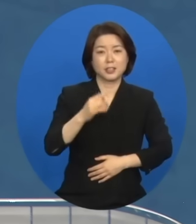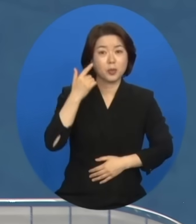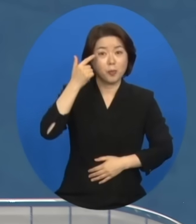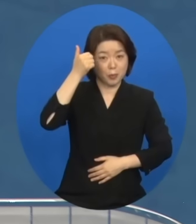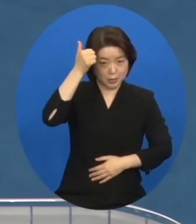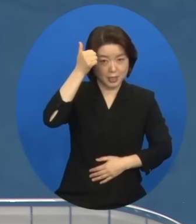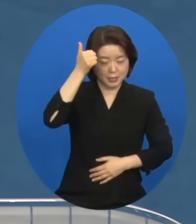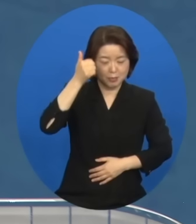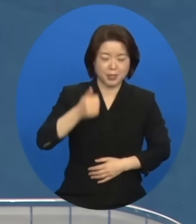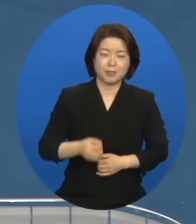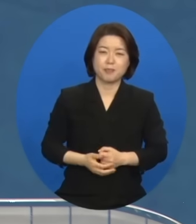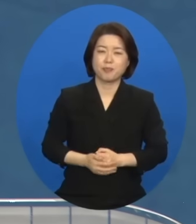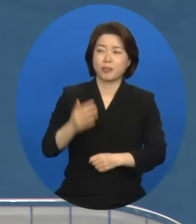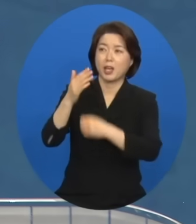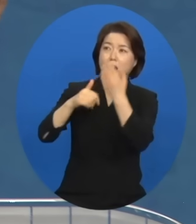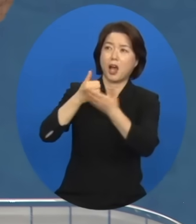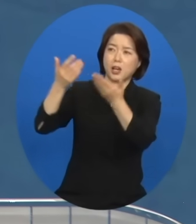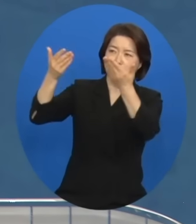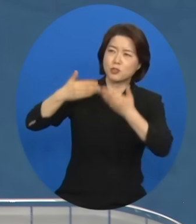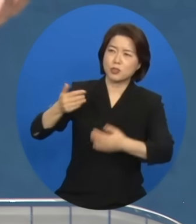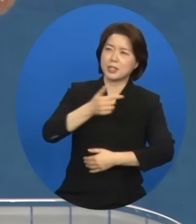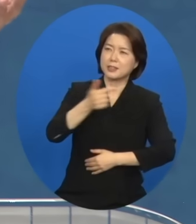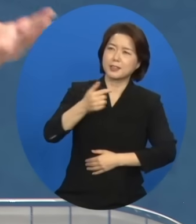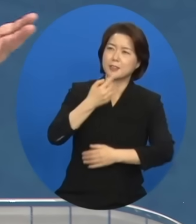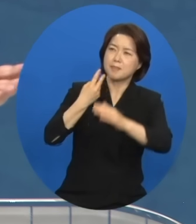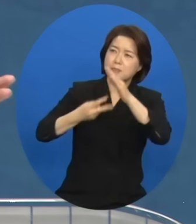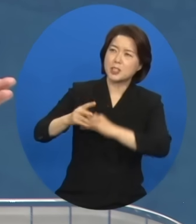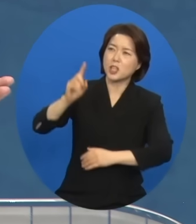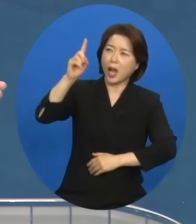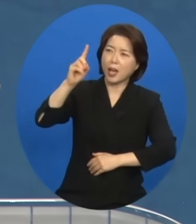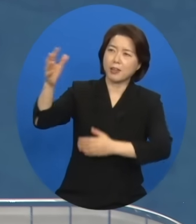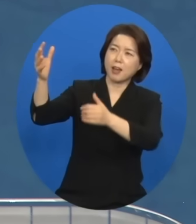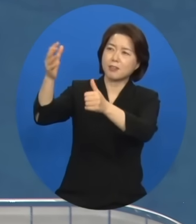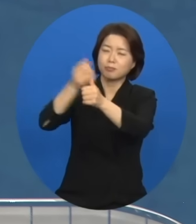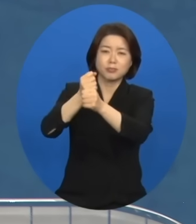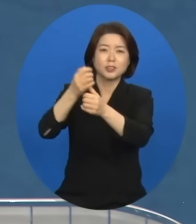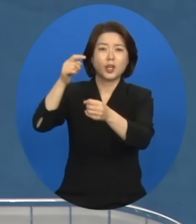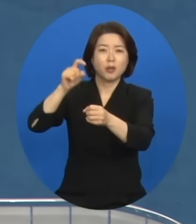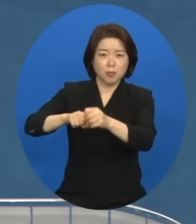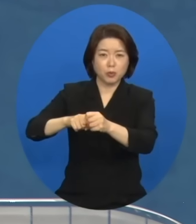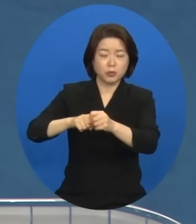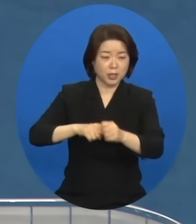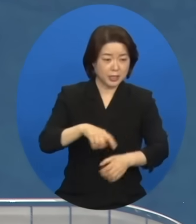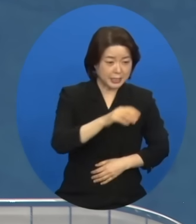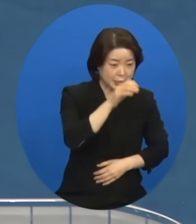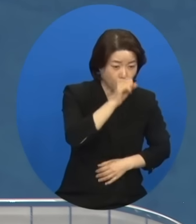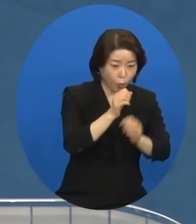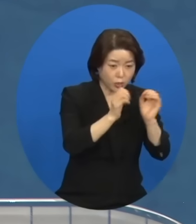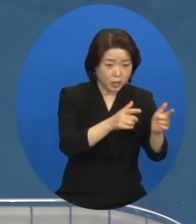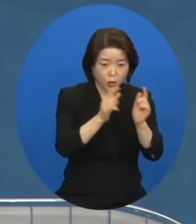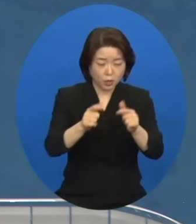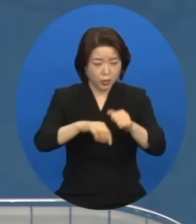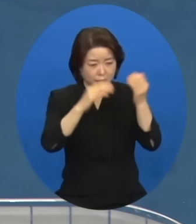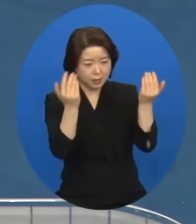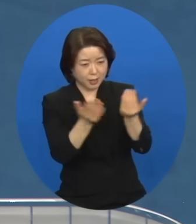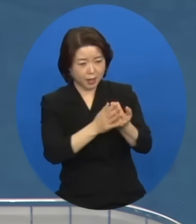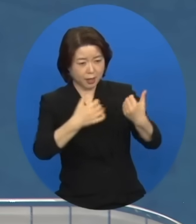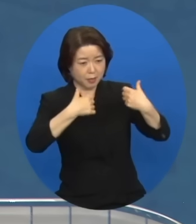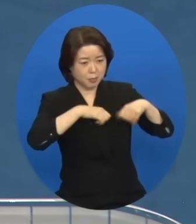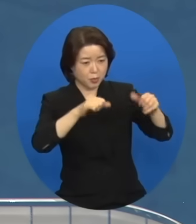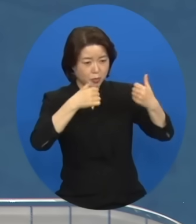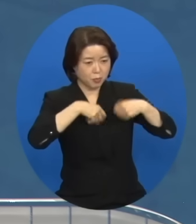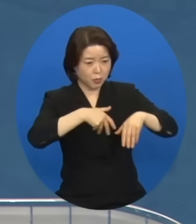목사님이 하나님이 주셨던 그 비전 하나를 붙잡으려고 그 좋은 기회를 다